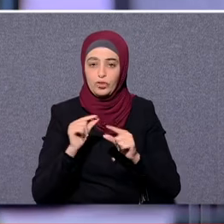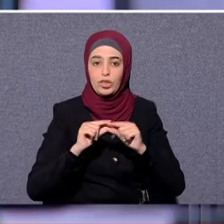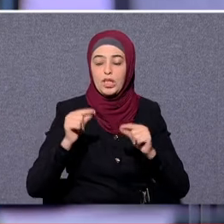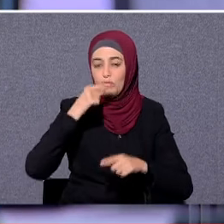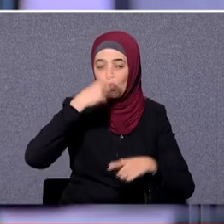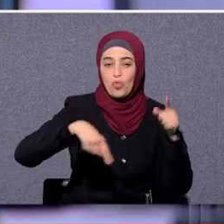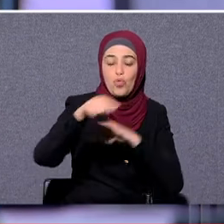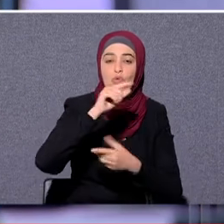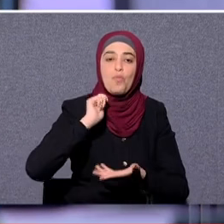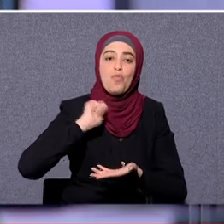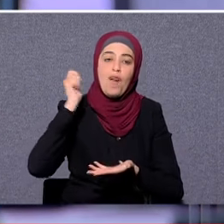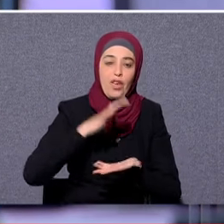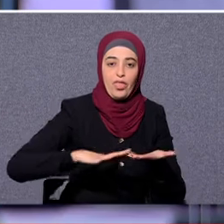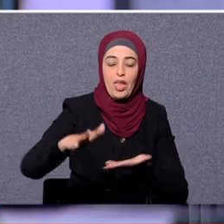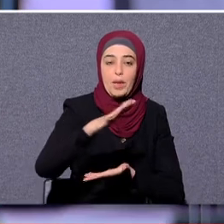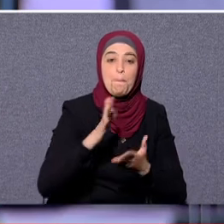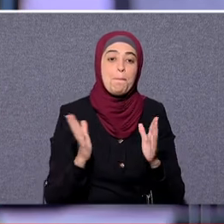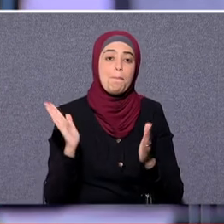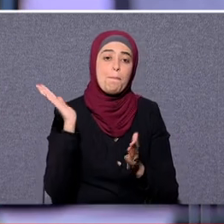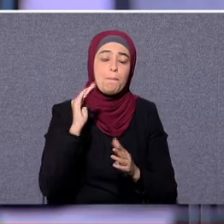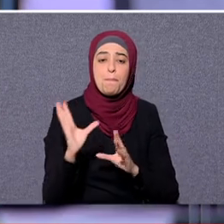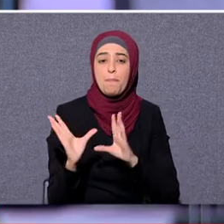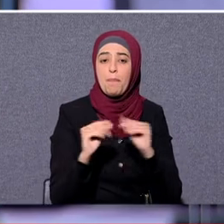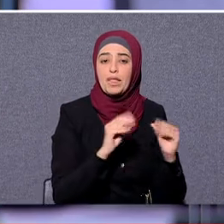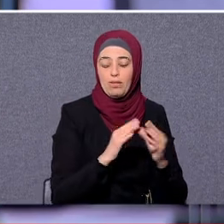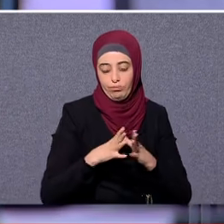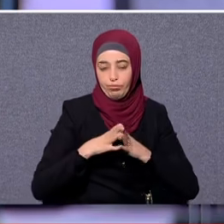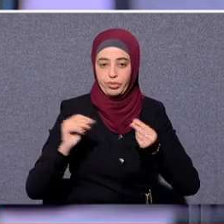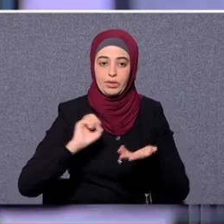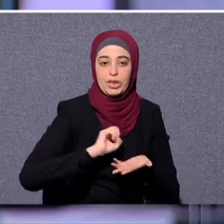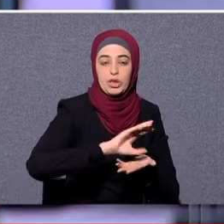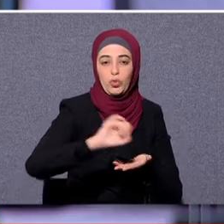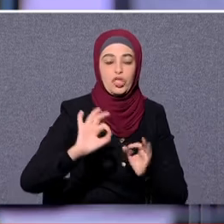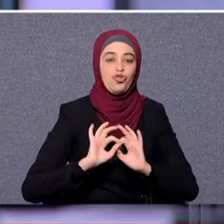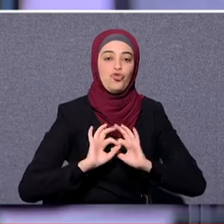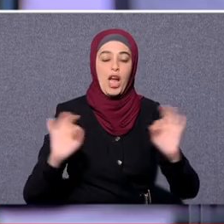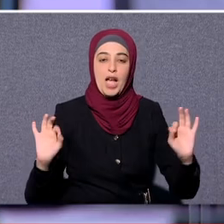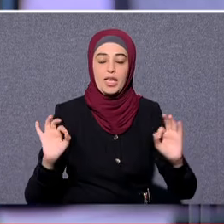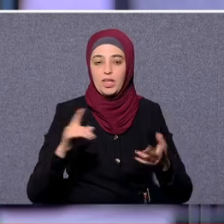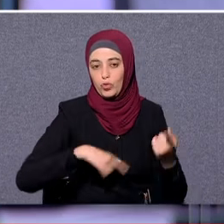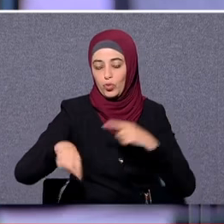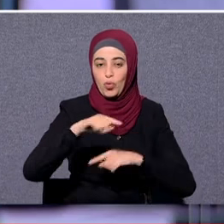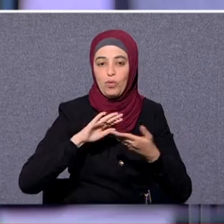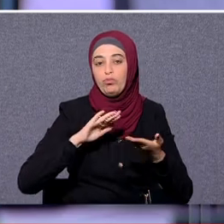جميع المحافظات، متى من المتوقع أن يتم الانتهاء من إيصال هذه